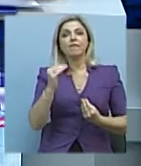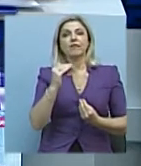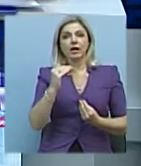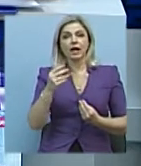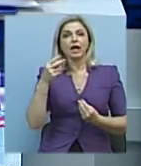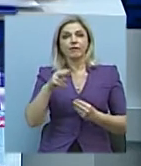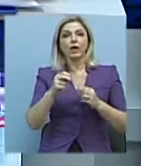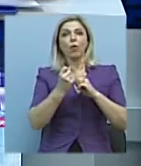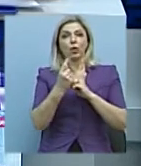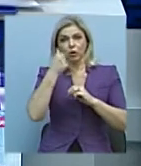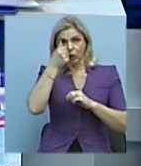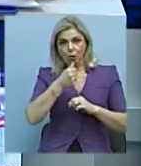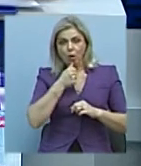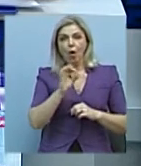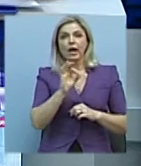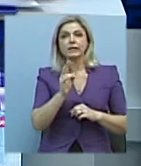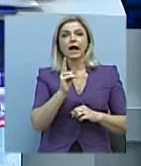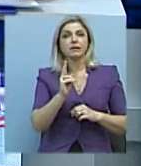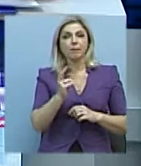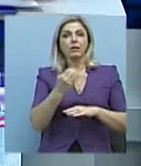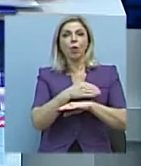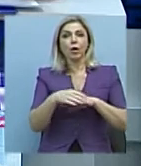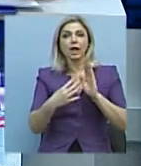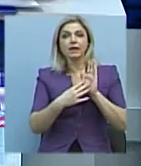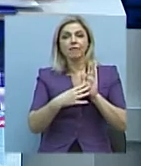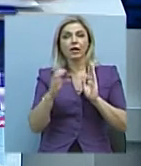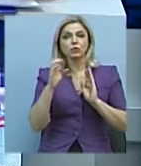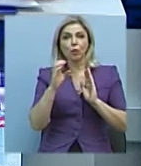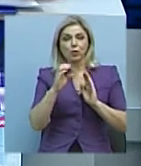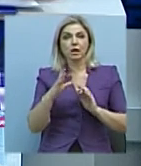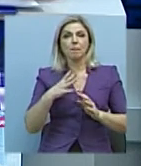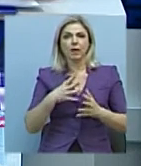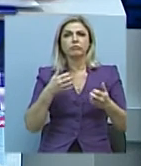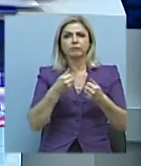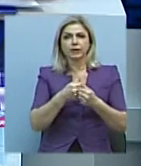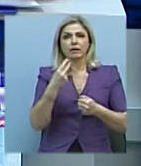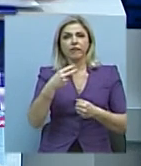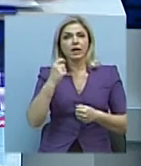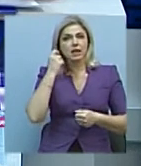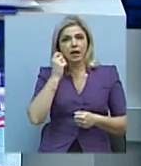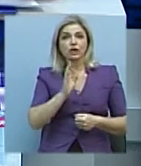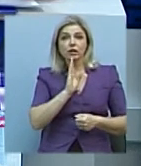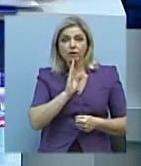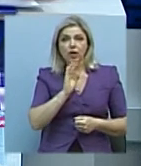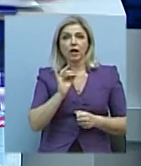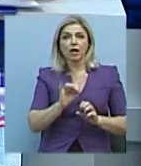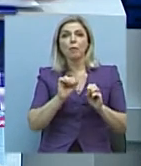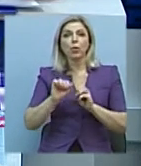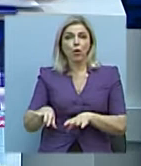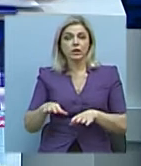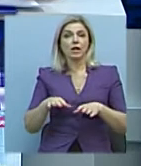лютого 2011 року Олексій Казиміров на вулиці 9 Слобідська збив 20-річну Юлію Каланчеву та покинув